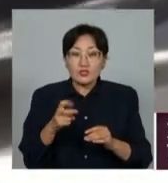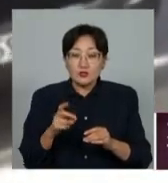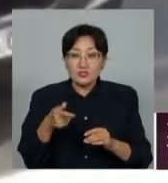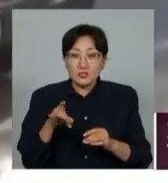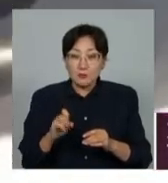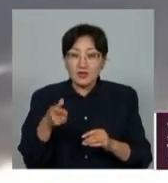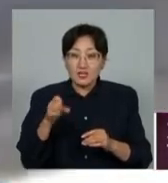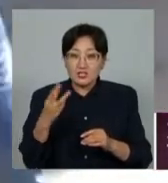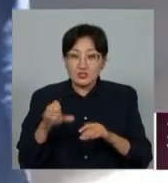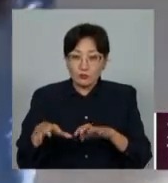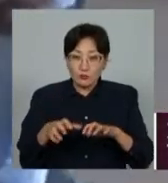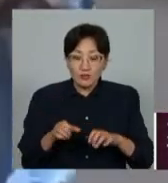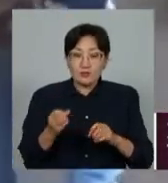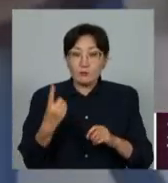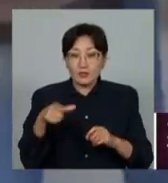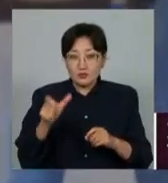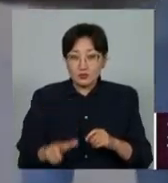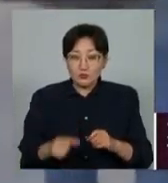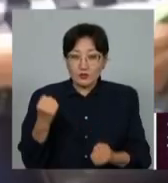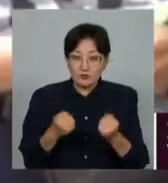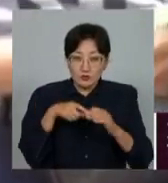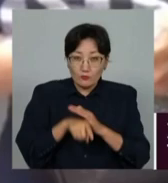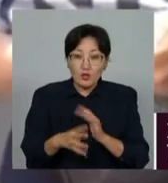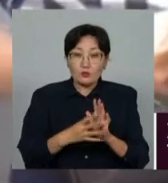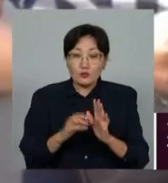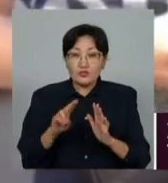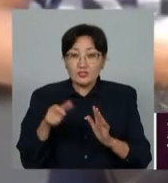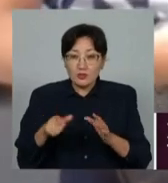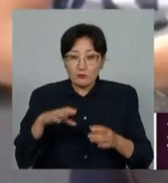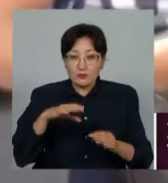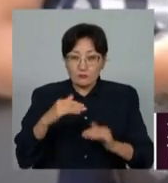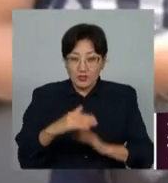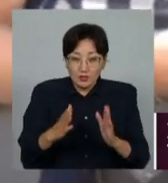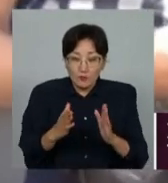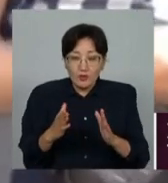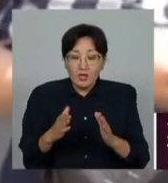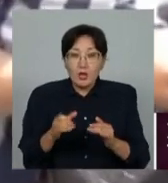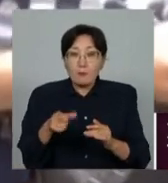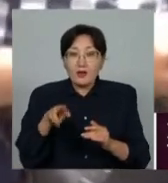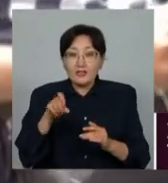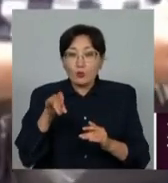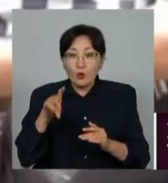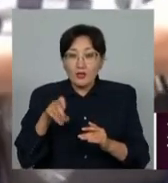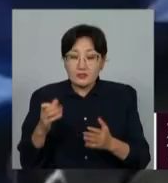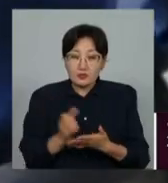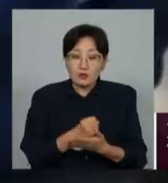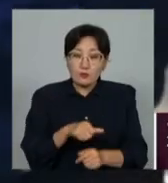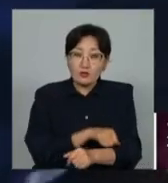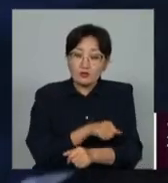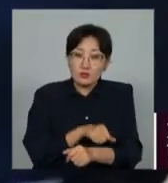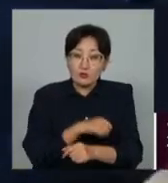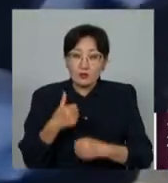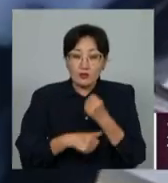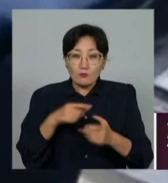гашиш тәркіленген. Сондай-ақ тағы бір адамның автокөлігінен 9 келі болып түйіліп алынған марихуана табылды. Есірткі заттарының